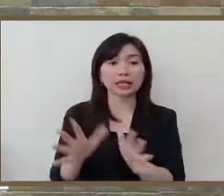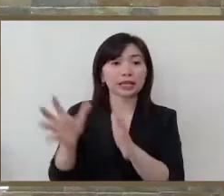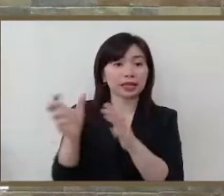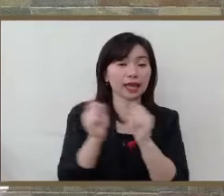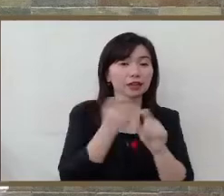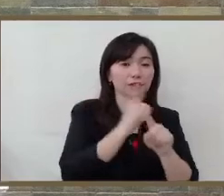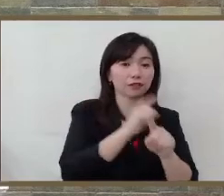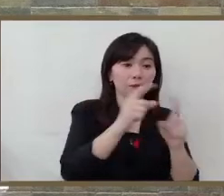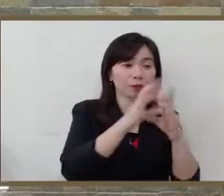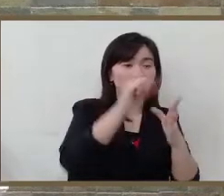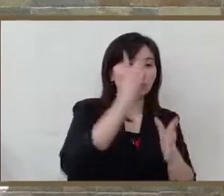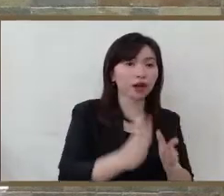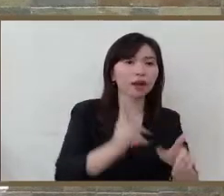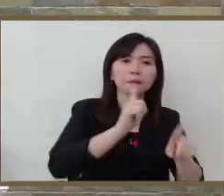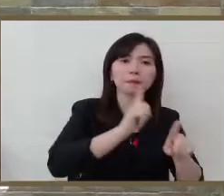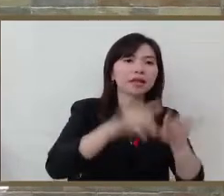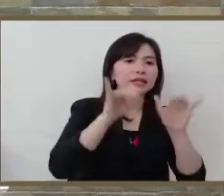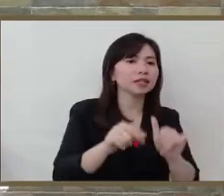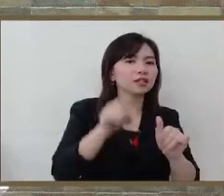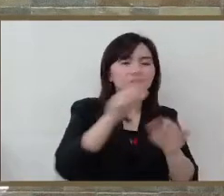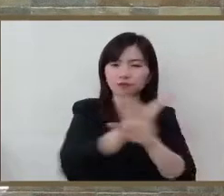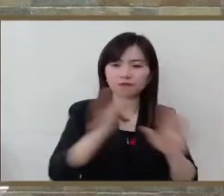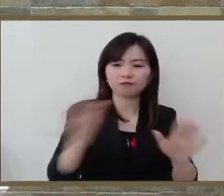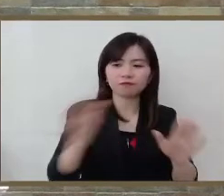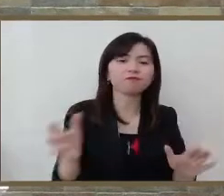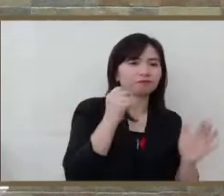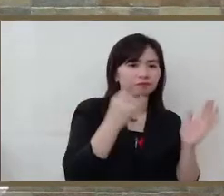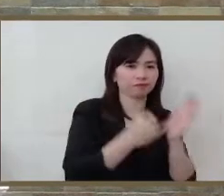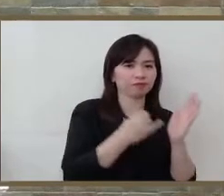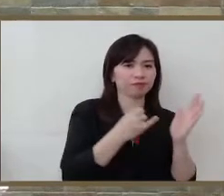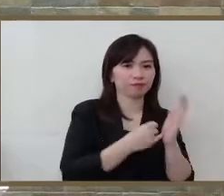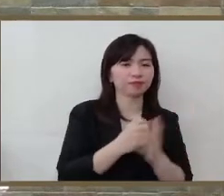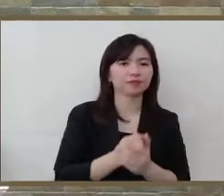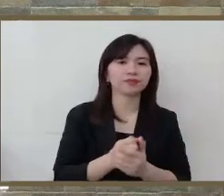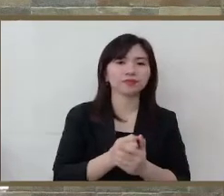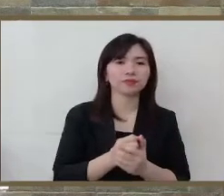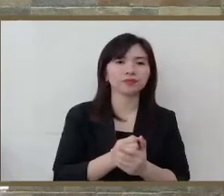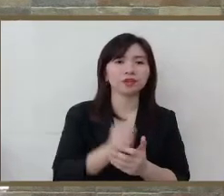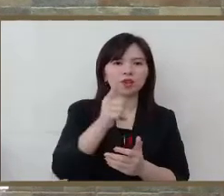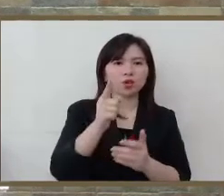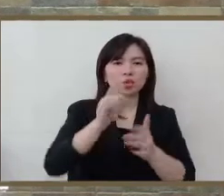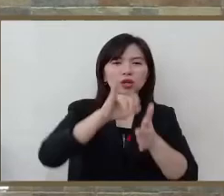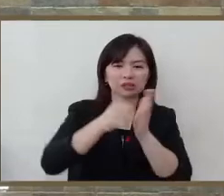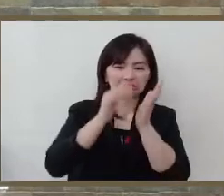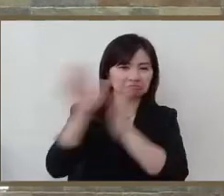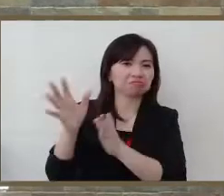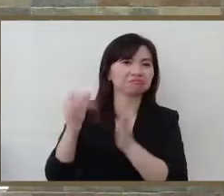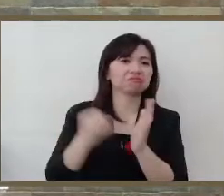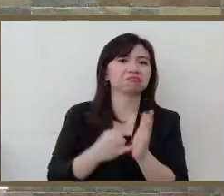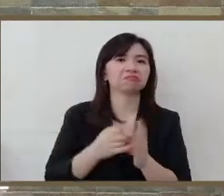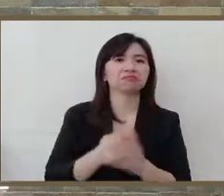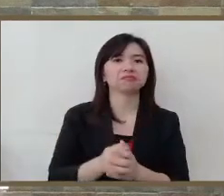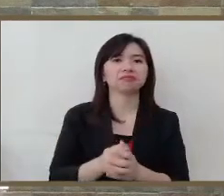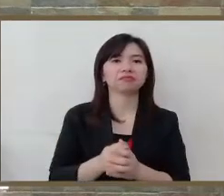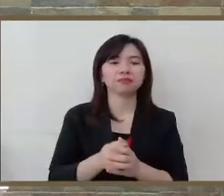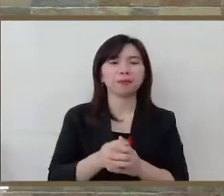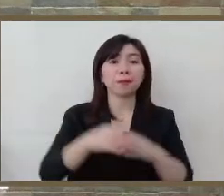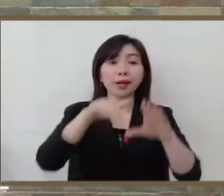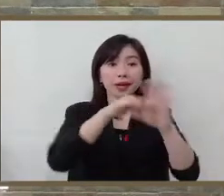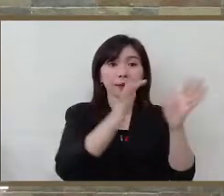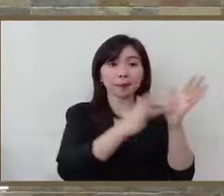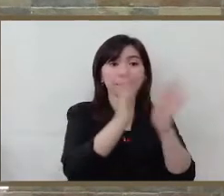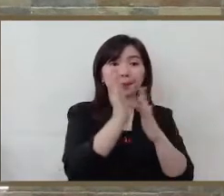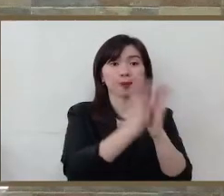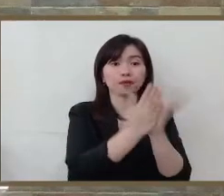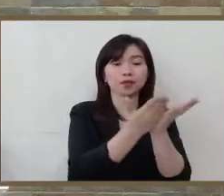Maling lugar lang ang pinuntahan mo. In Bible, Galilee is the very famous place para sa